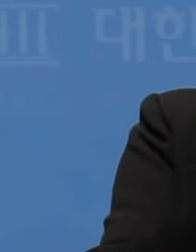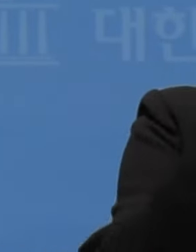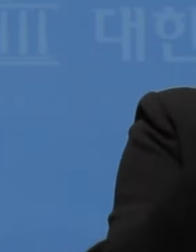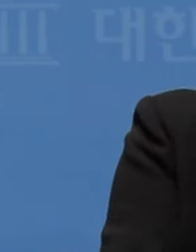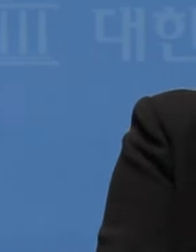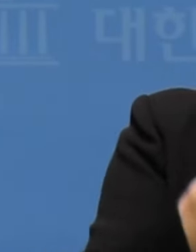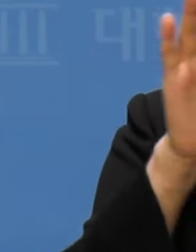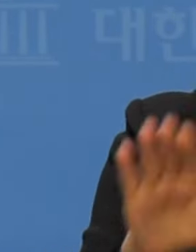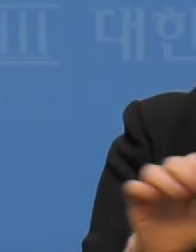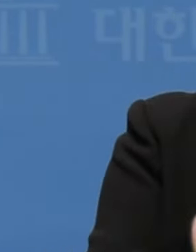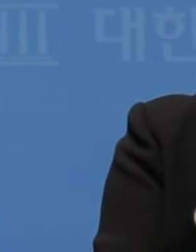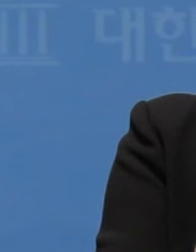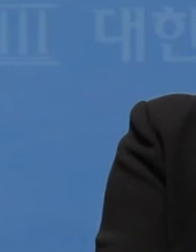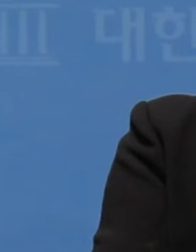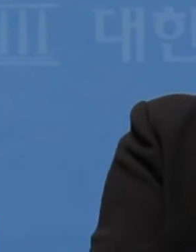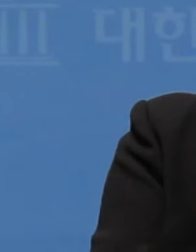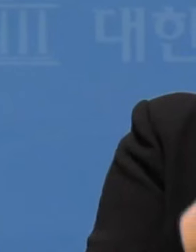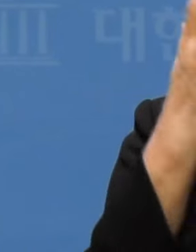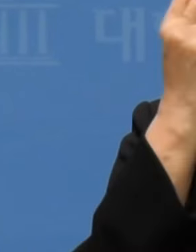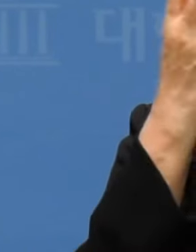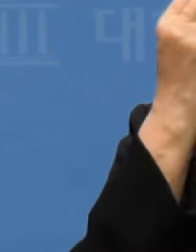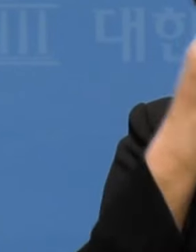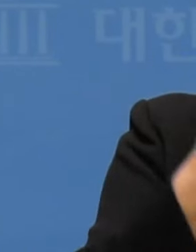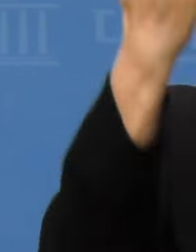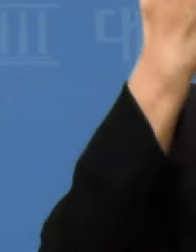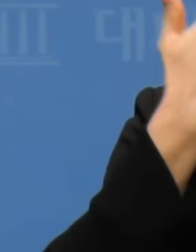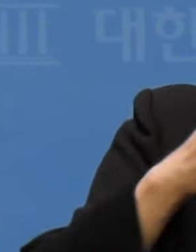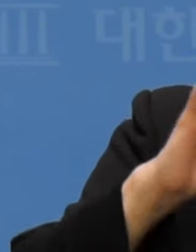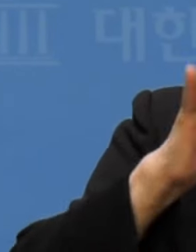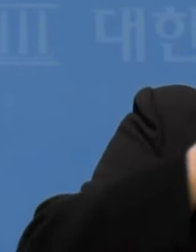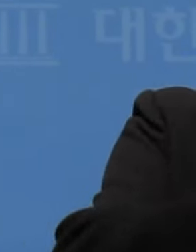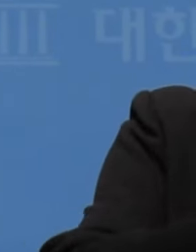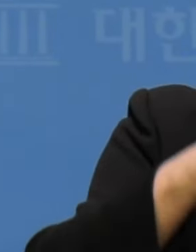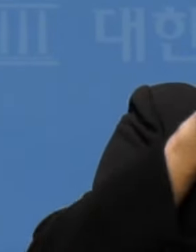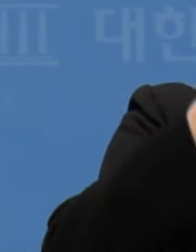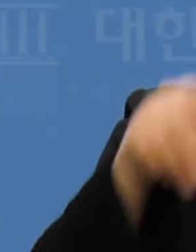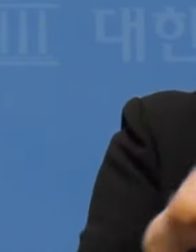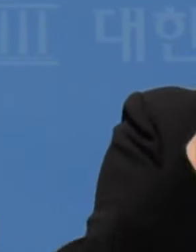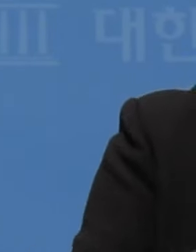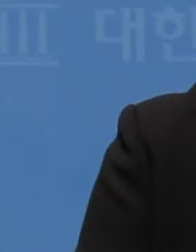등 현실과 맞지 않는 기형적 한미동맹 체제를 구축해 왔습니다.